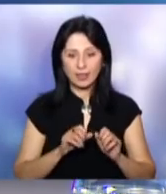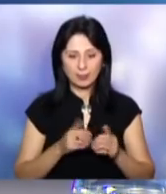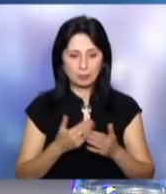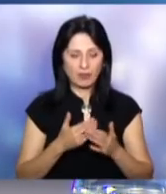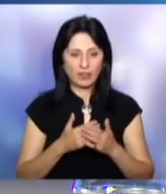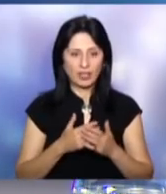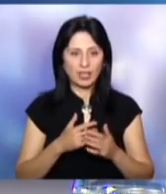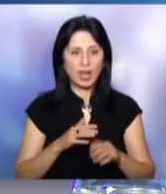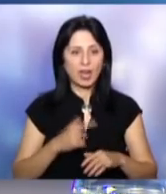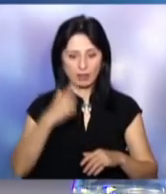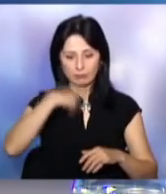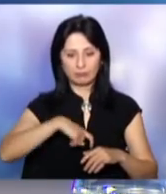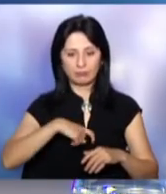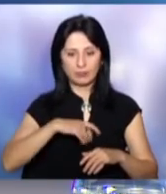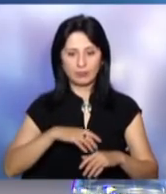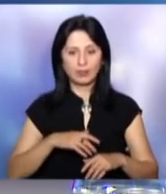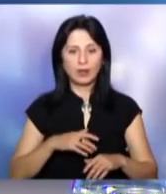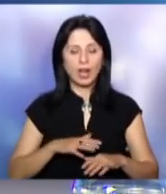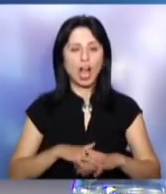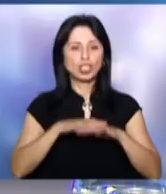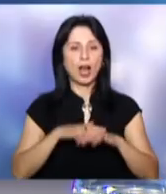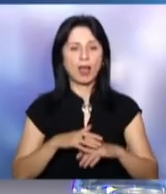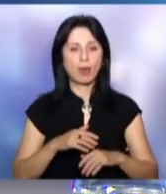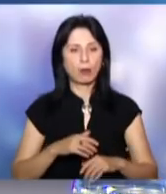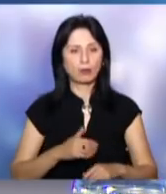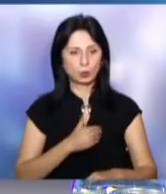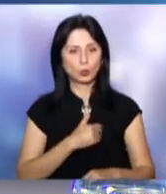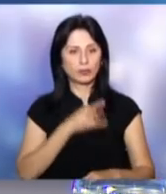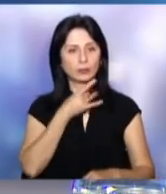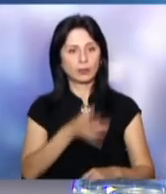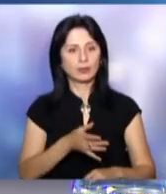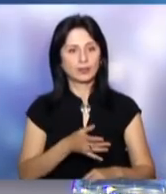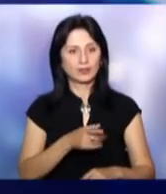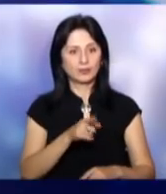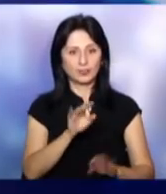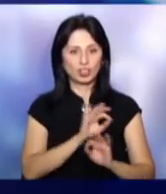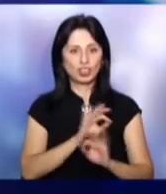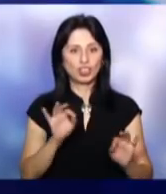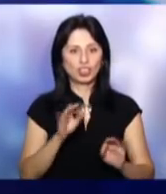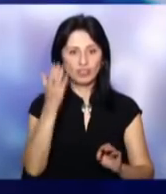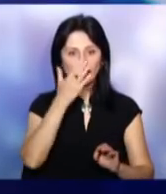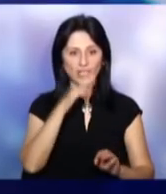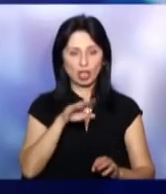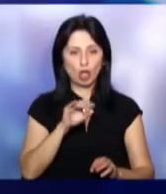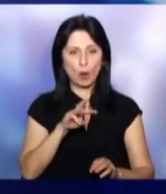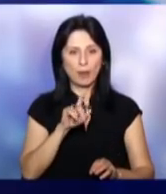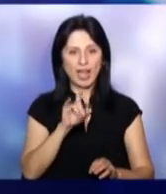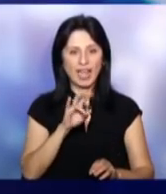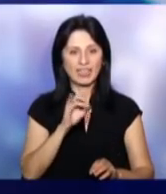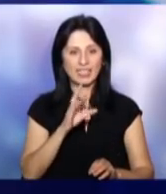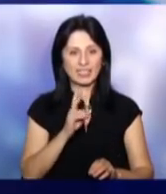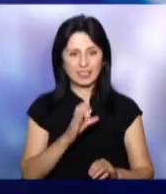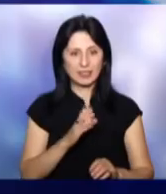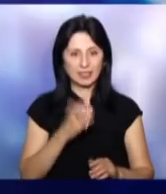სურვილი აჯანყება და მიტოვება ადამიანს, ამის სურვილი უჩნდება. გამახსენდა შესანიშნავი ფილმი ტომ ჰენქსის